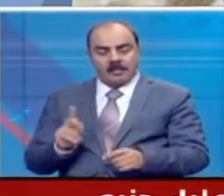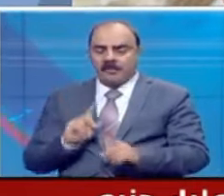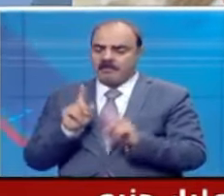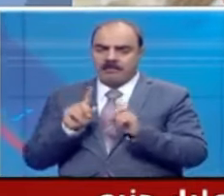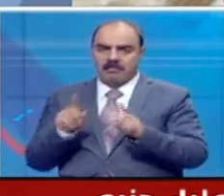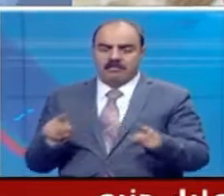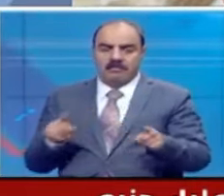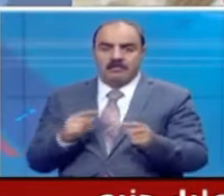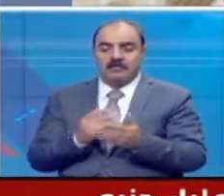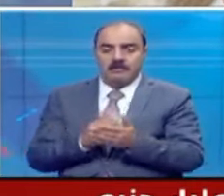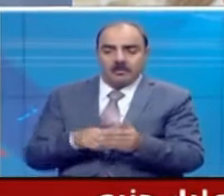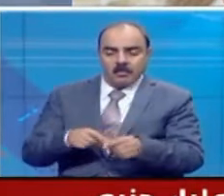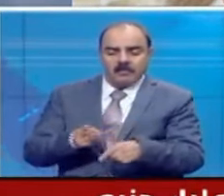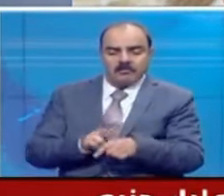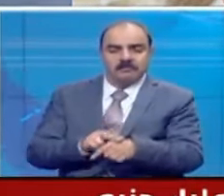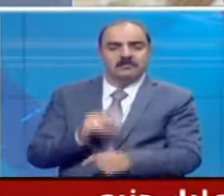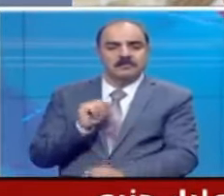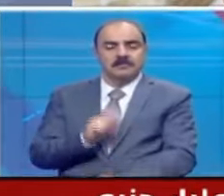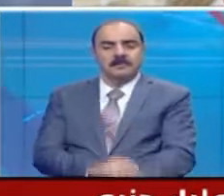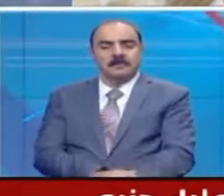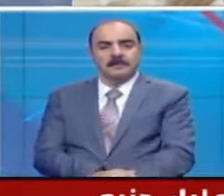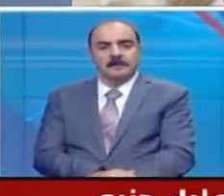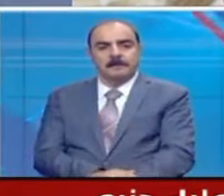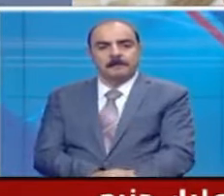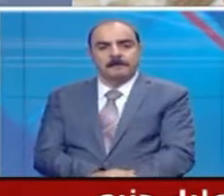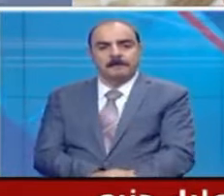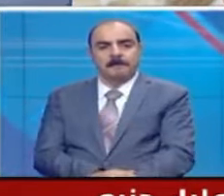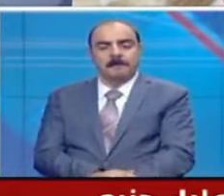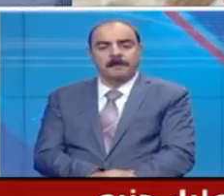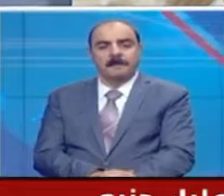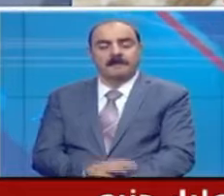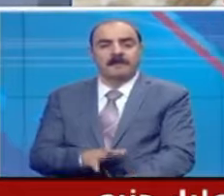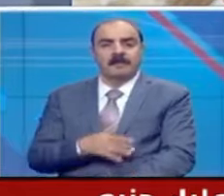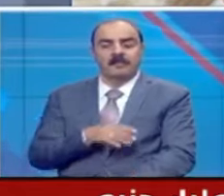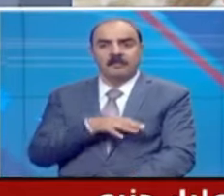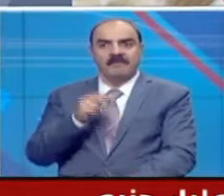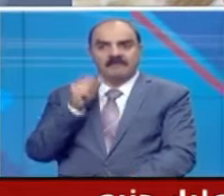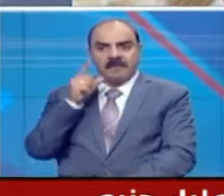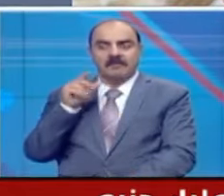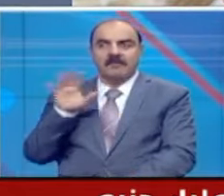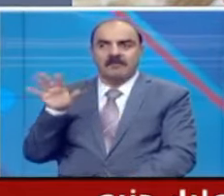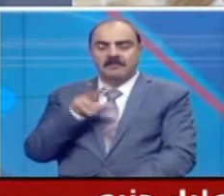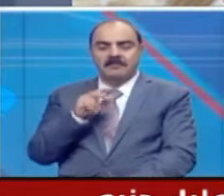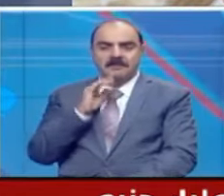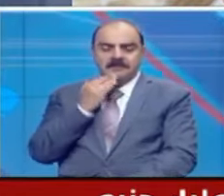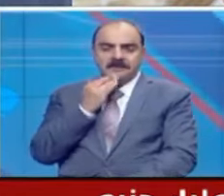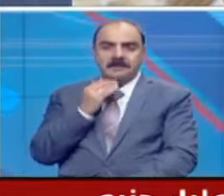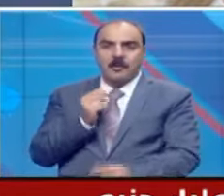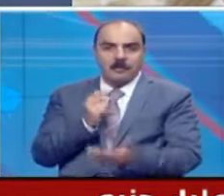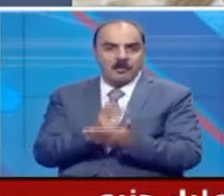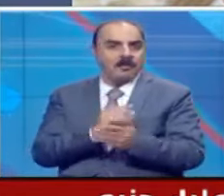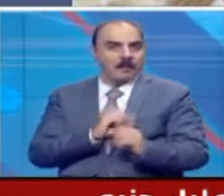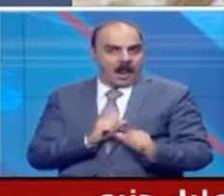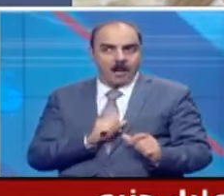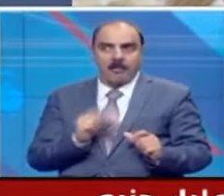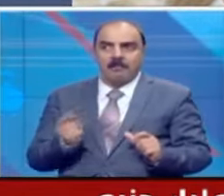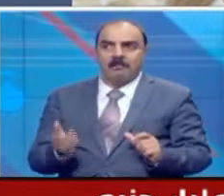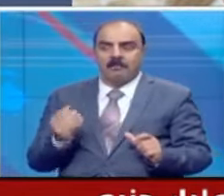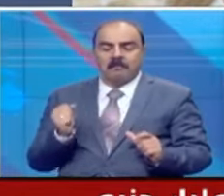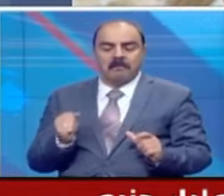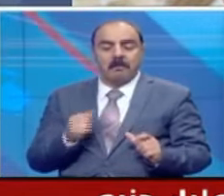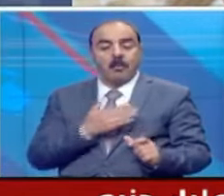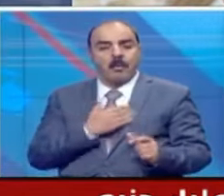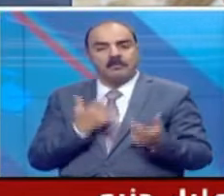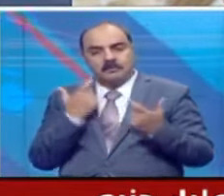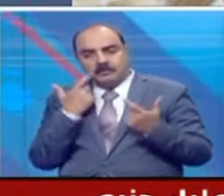القادمه، حتى يكون ايضا هناك يعني فائده واستشعار جيد من هذه الحزم التي توجه بها القياده السياسيه المصريه